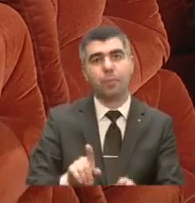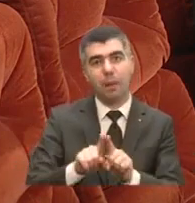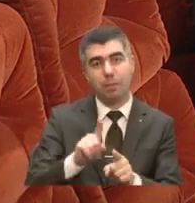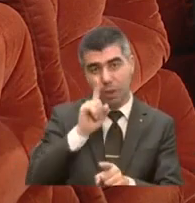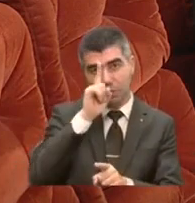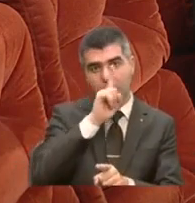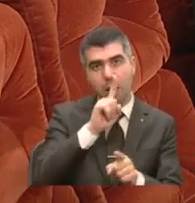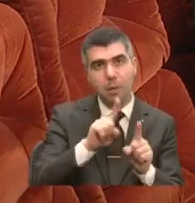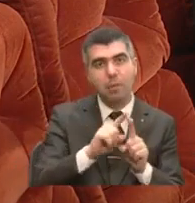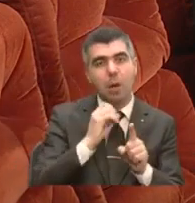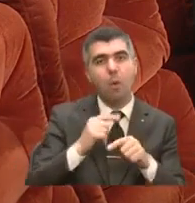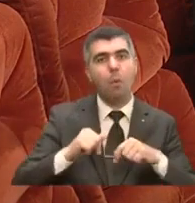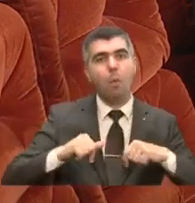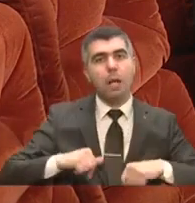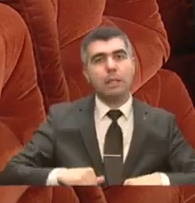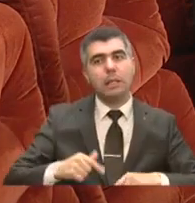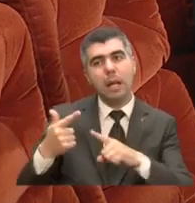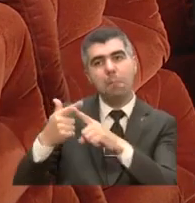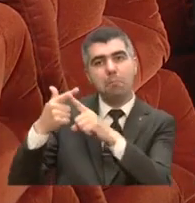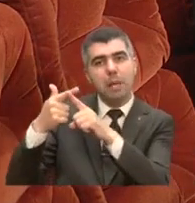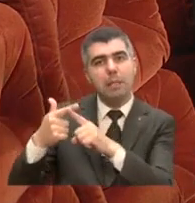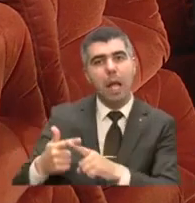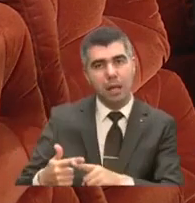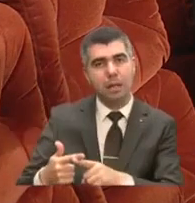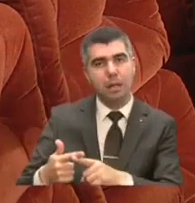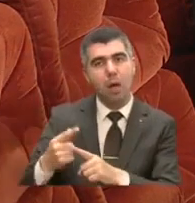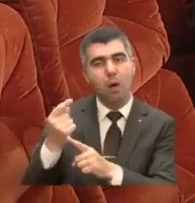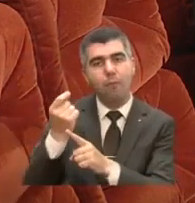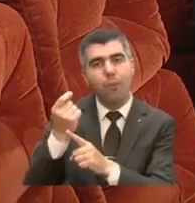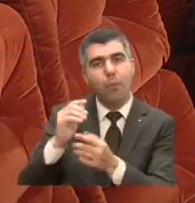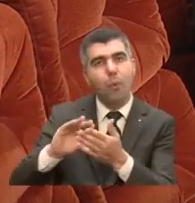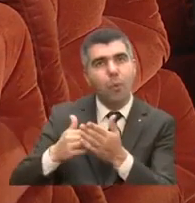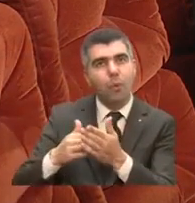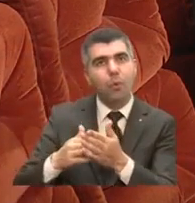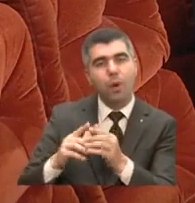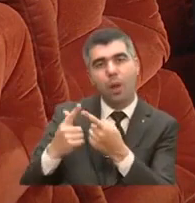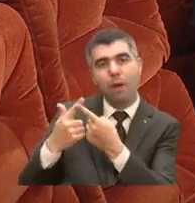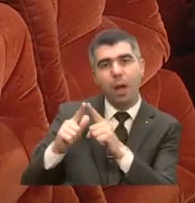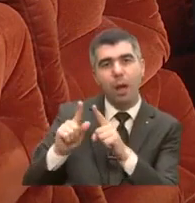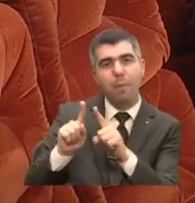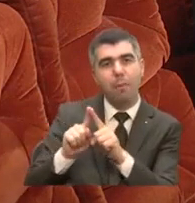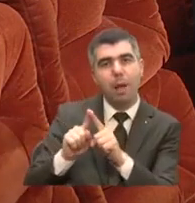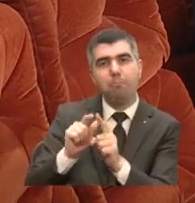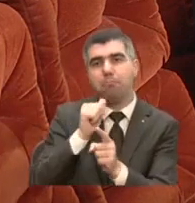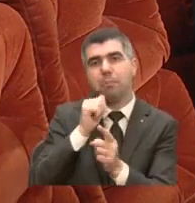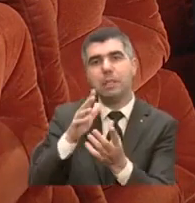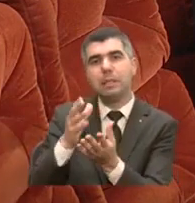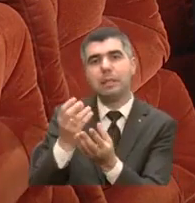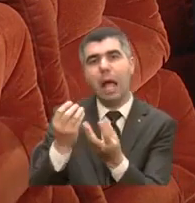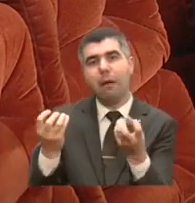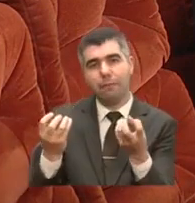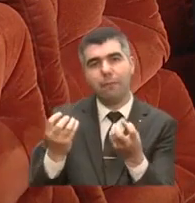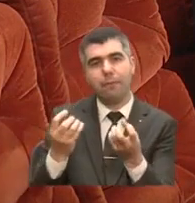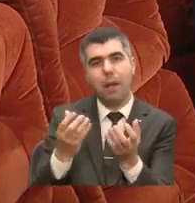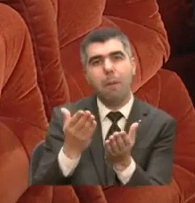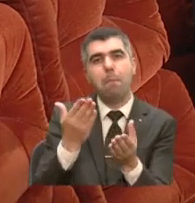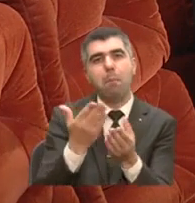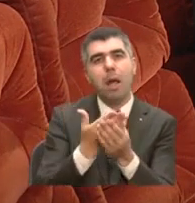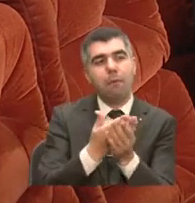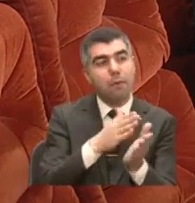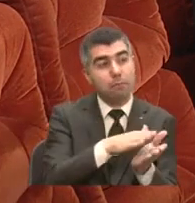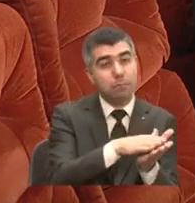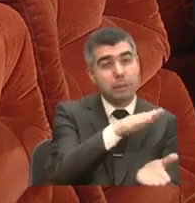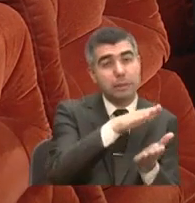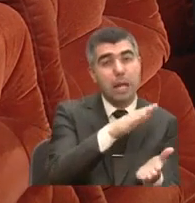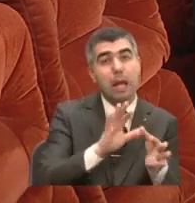وزير الماليه، لان هذا واحد المؤسسه اللي جاتها واحد العدد كبير ديال الاتفاقيات وما كانش عندها الامكانيات اللوجستيه باش يمكن